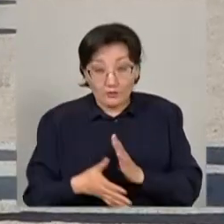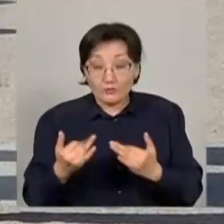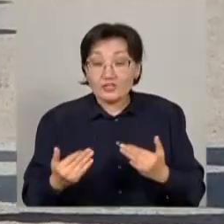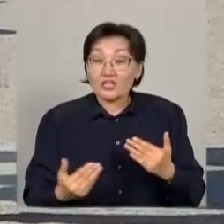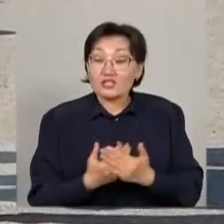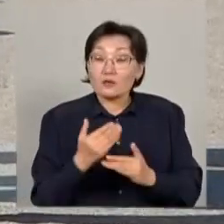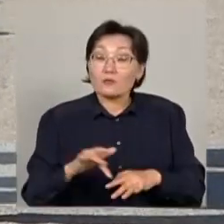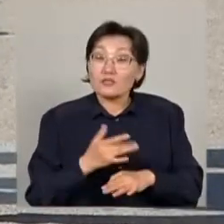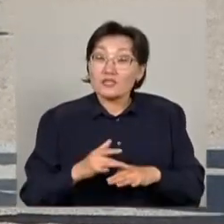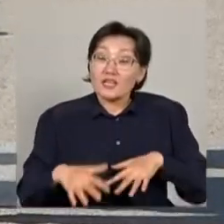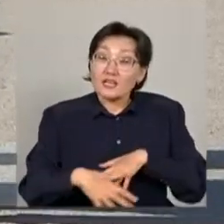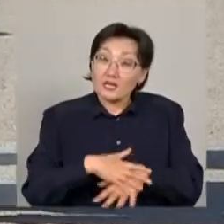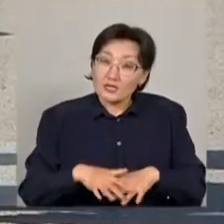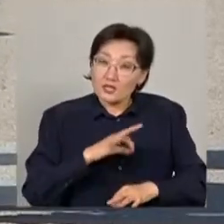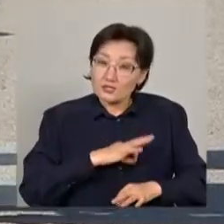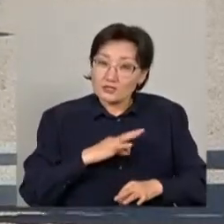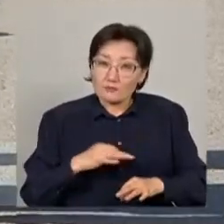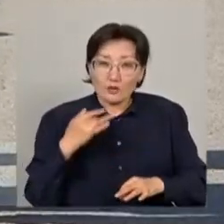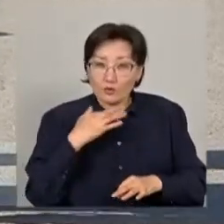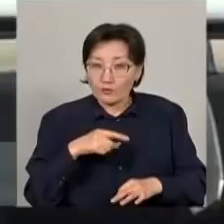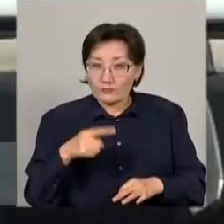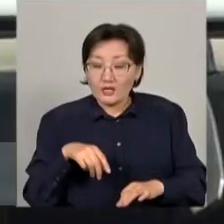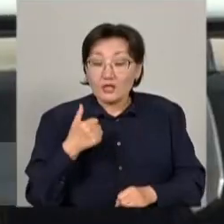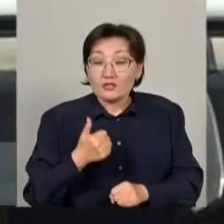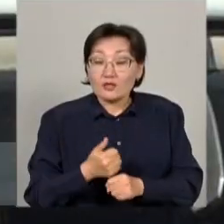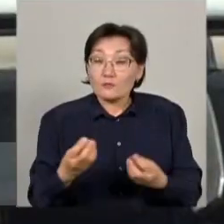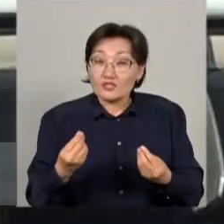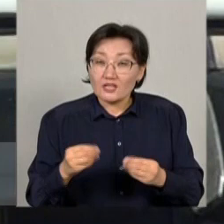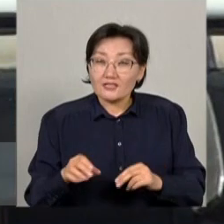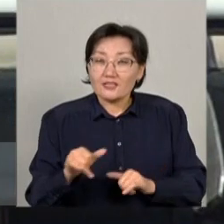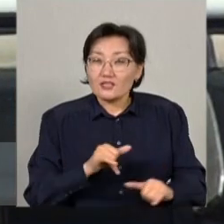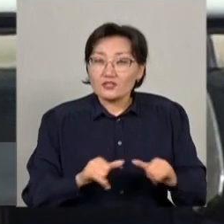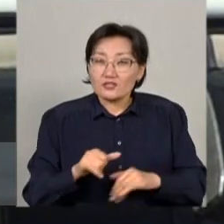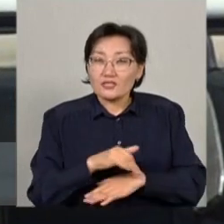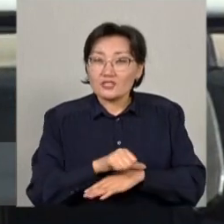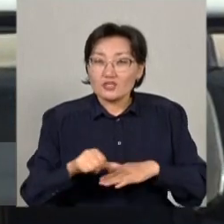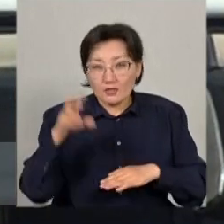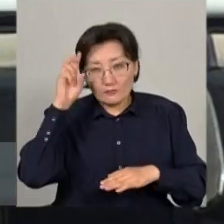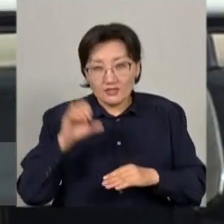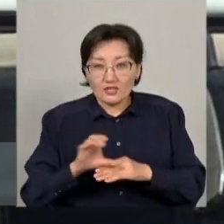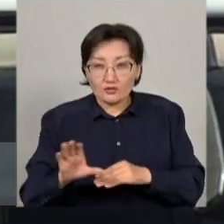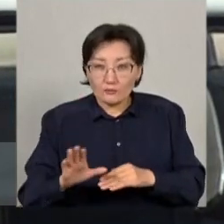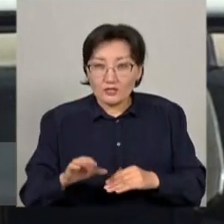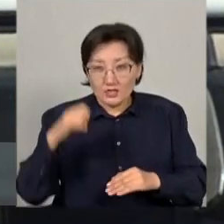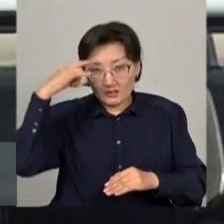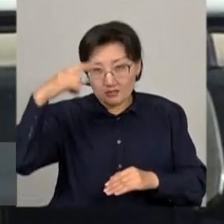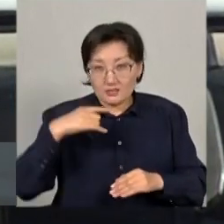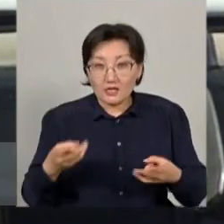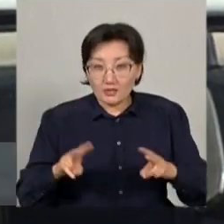жаңа қызметтің халыққа тиімді тұстары көп дейді. Бастысы ақша ешқайда шықпай елімізде қалады деп қуанып отыр.